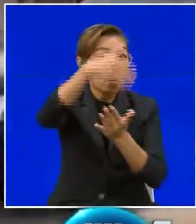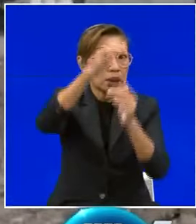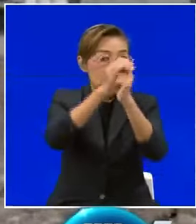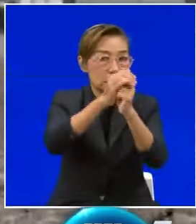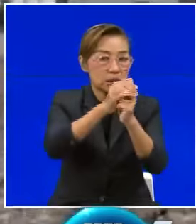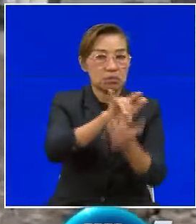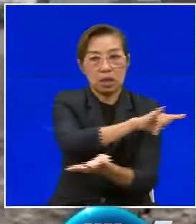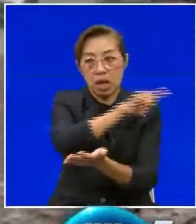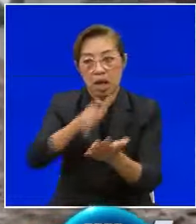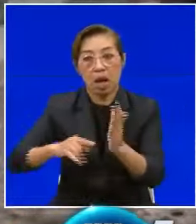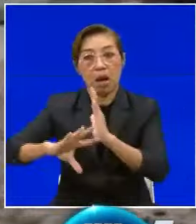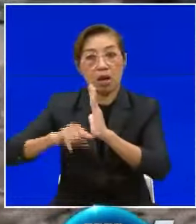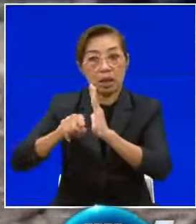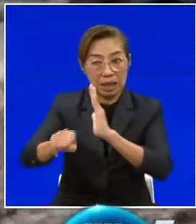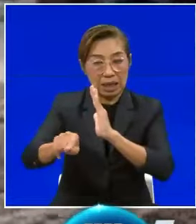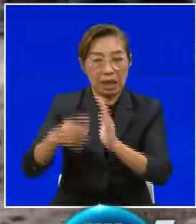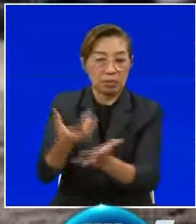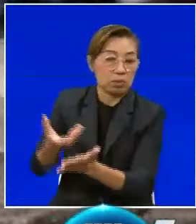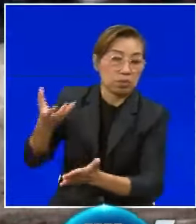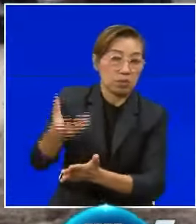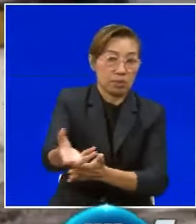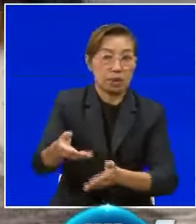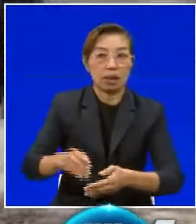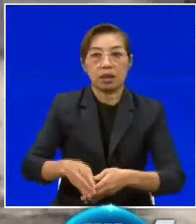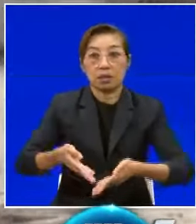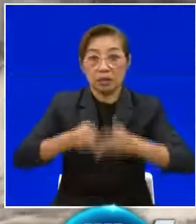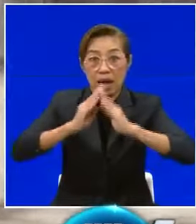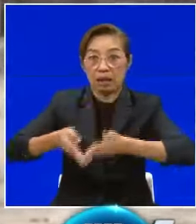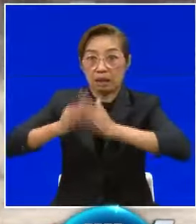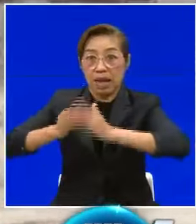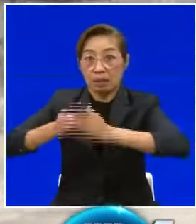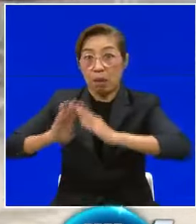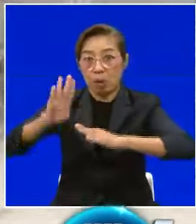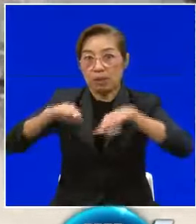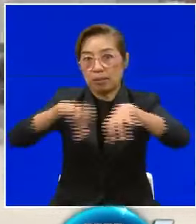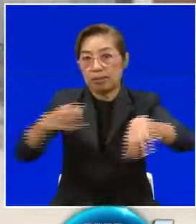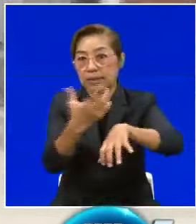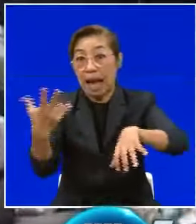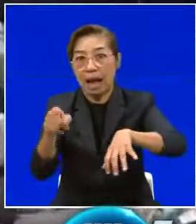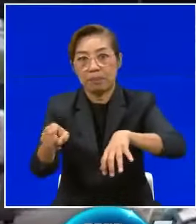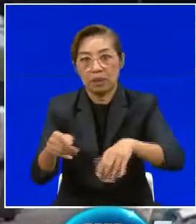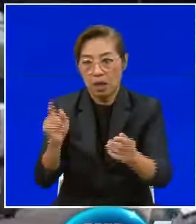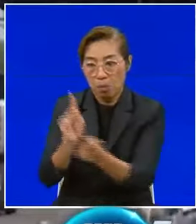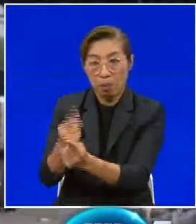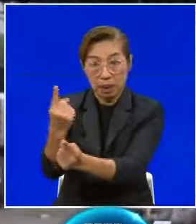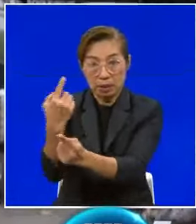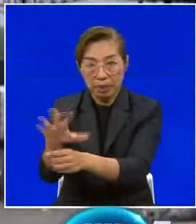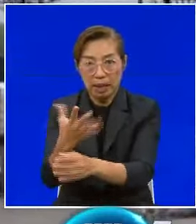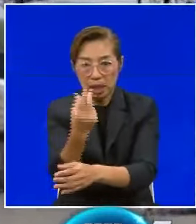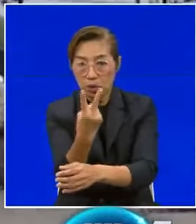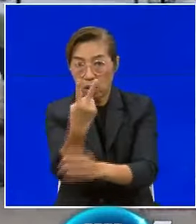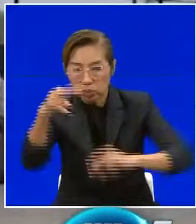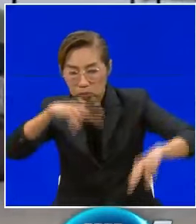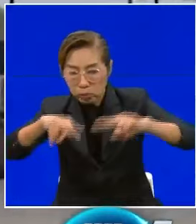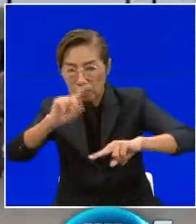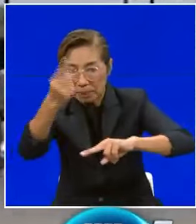บึงอย่างน้อยในพื้นที่เฉพาะบ้านบึงมันนะคะ3บริษัทด้วยกันค่ะอันนี้ต้องไปตรวจสอบอีกนะคะว่ามีที่ไหนอีกนอกจากนี้เจ้าหน้าที่ล